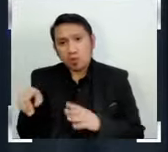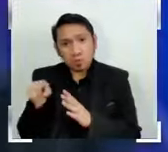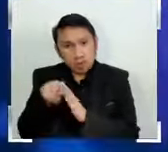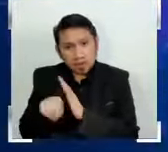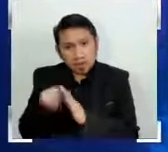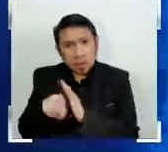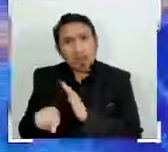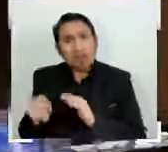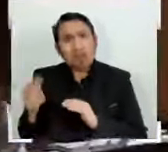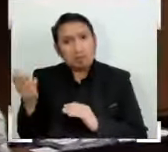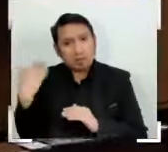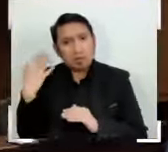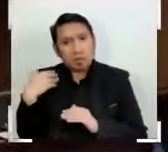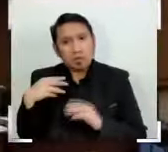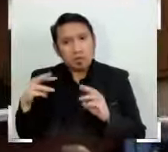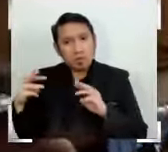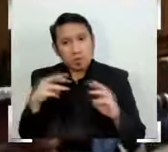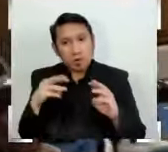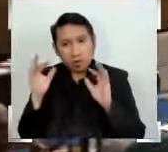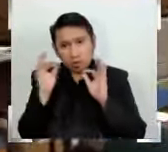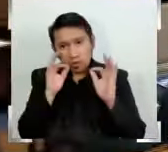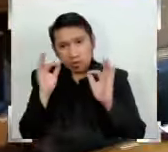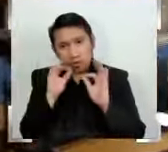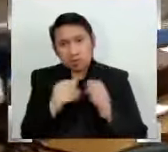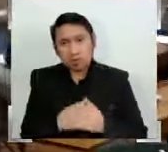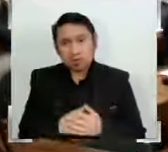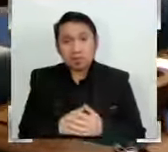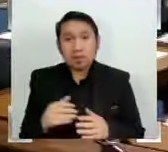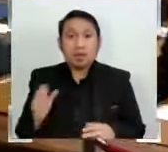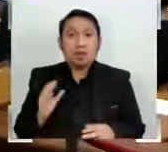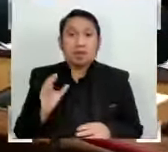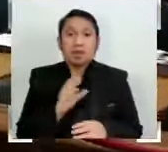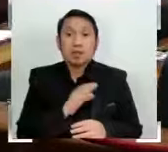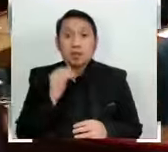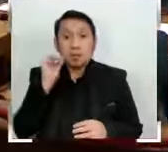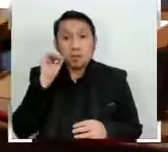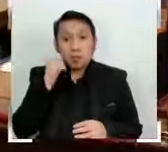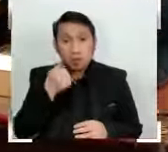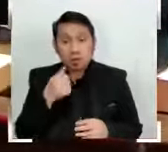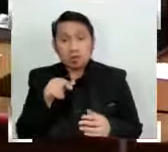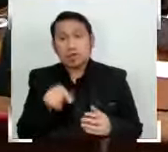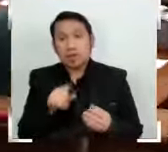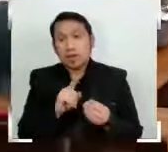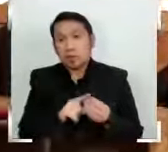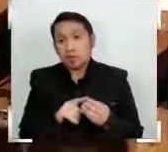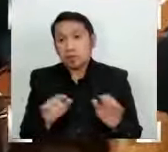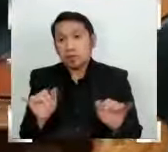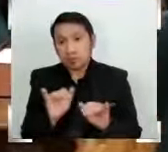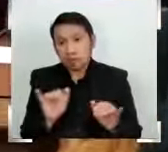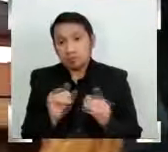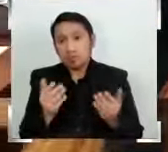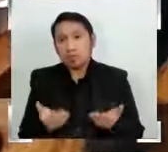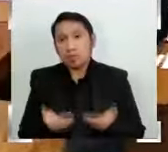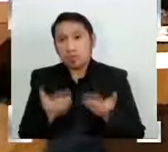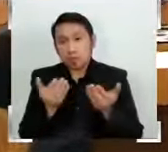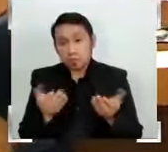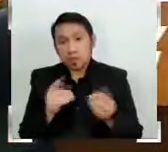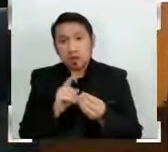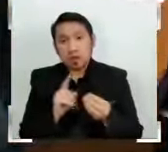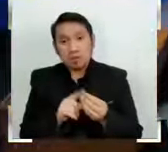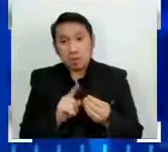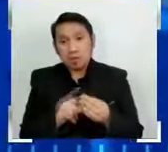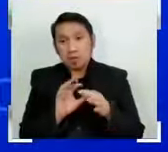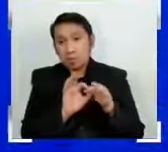war on drugs. Sa Kamara, bukas nakatakdang dinggin ang mga kaparehong resolusyon para sa pakikipagtulungan sa